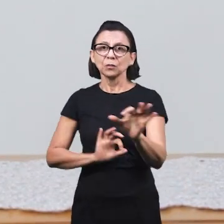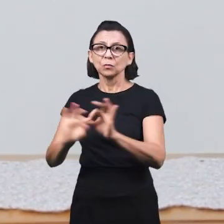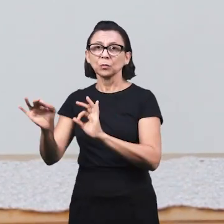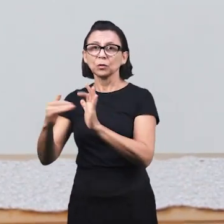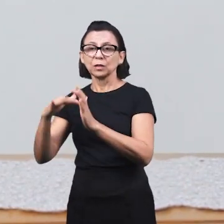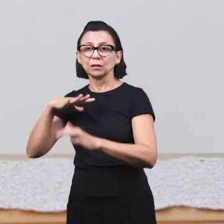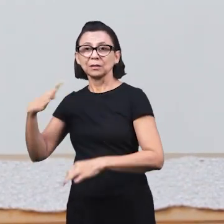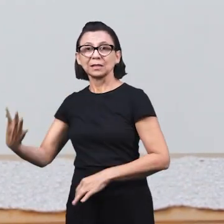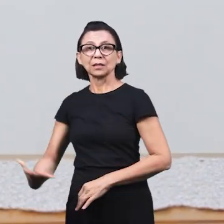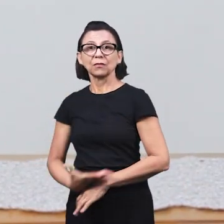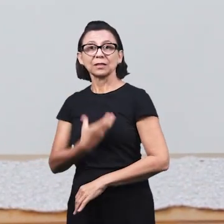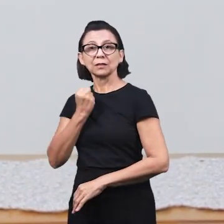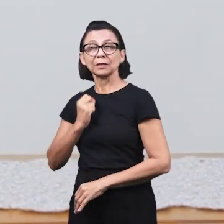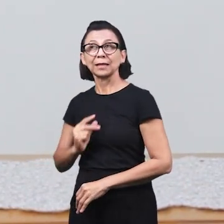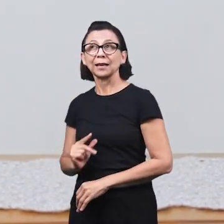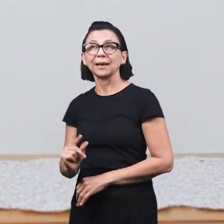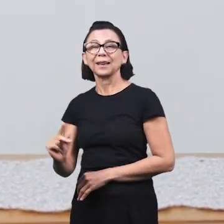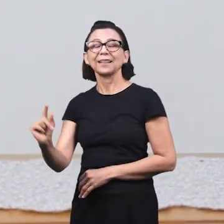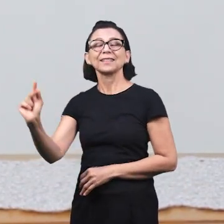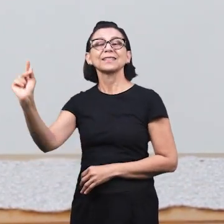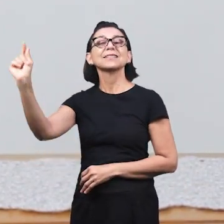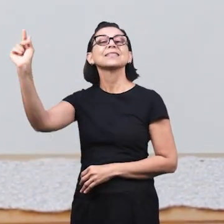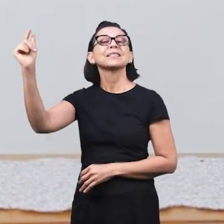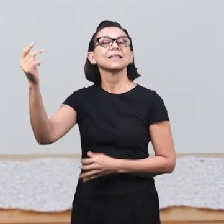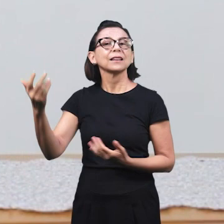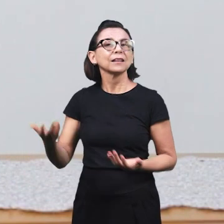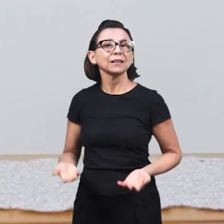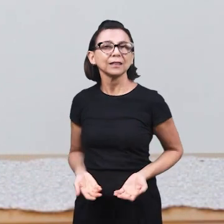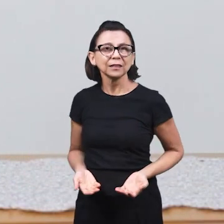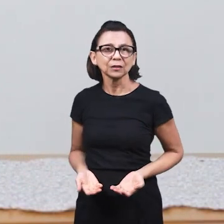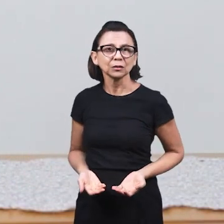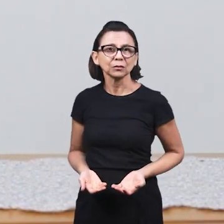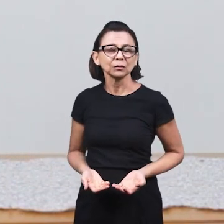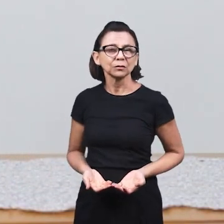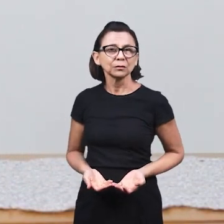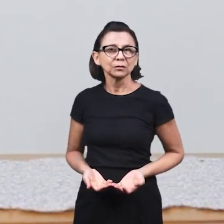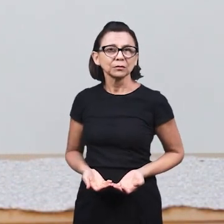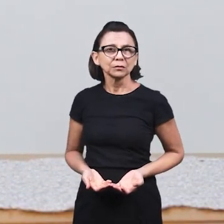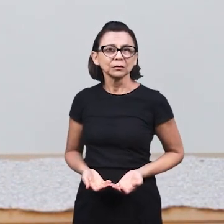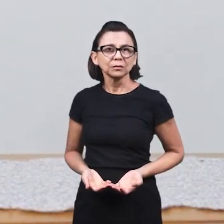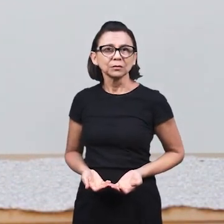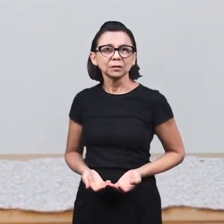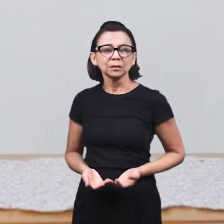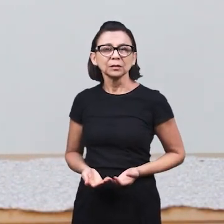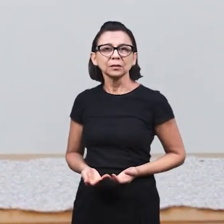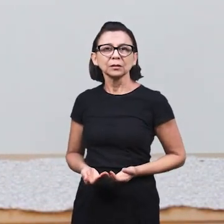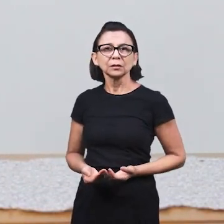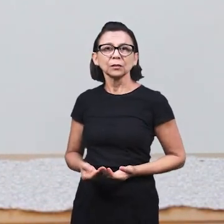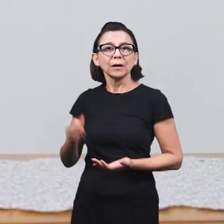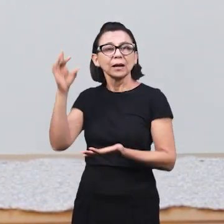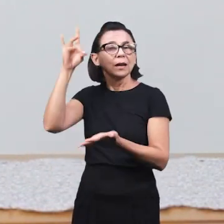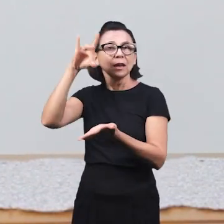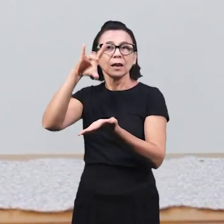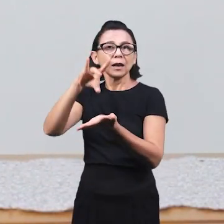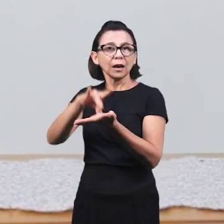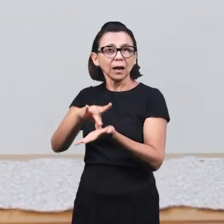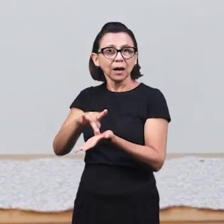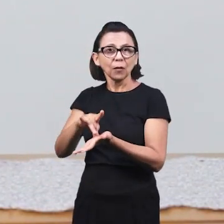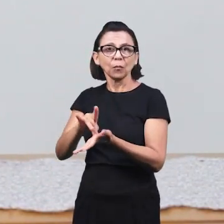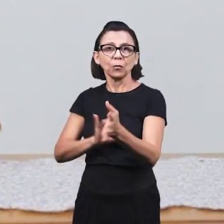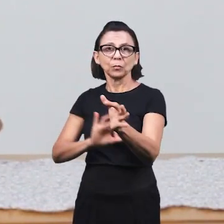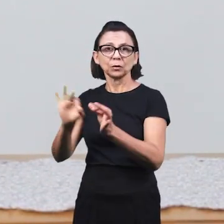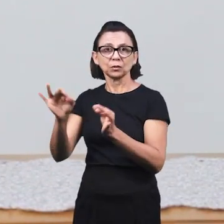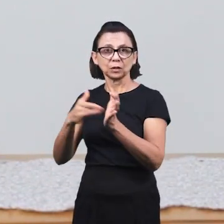бесконечному. Поэтому работа искупления, она превосходит всю